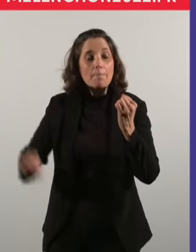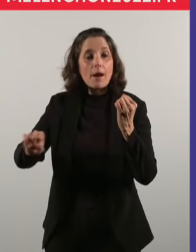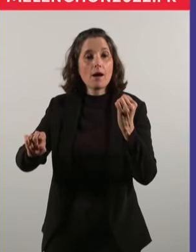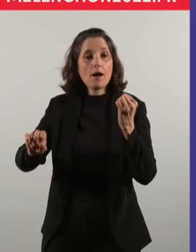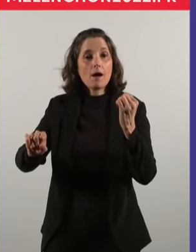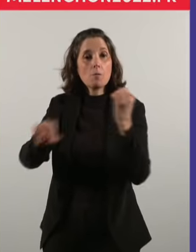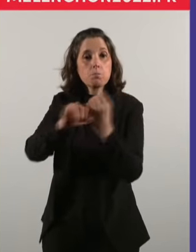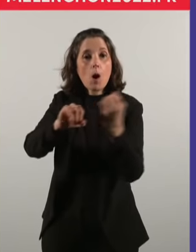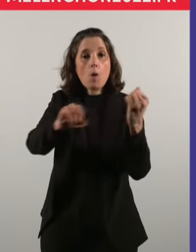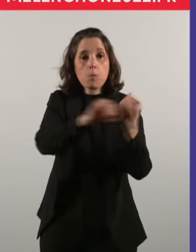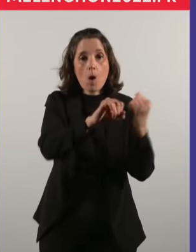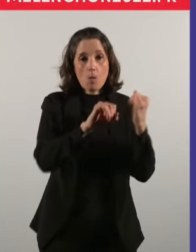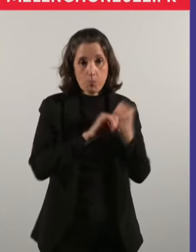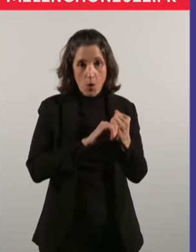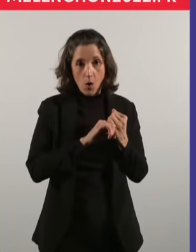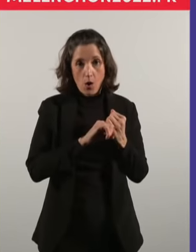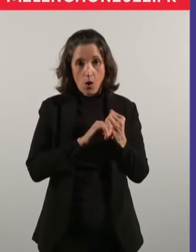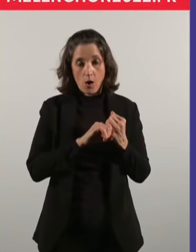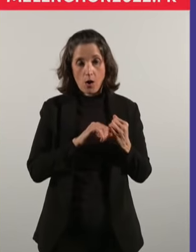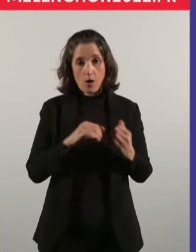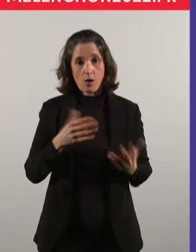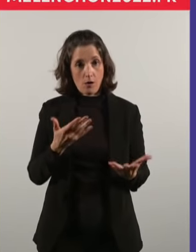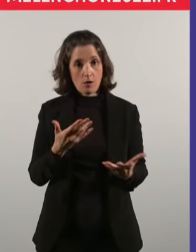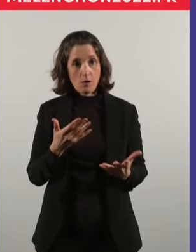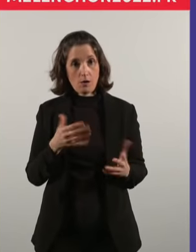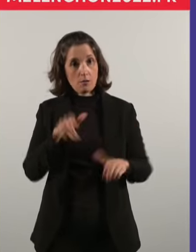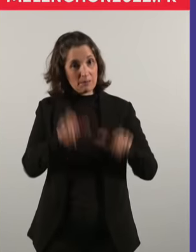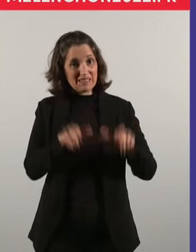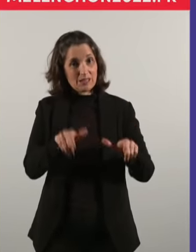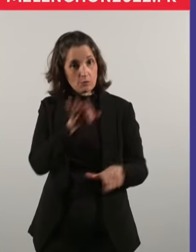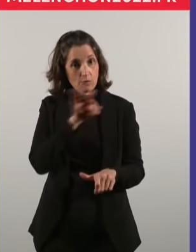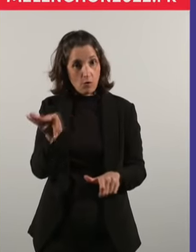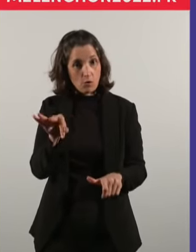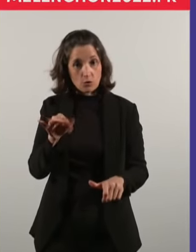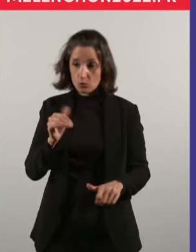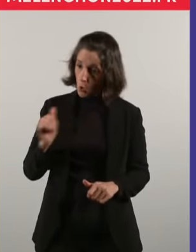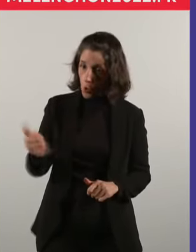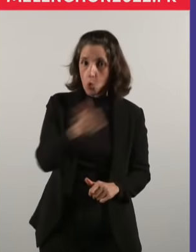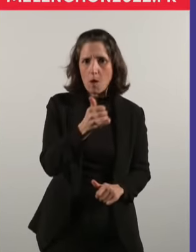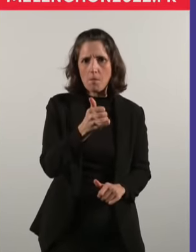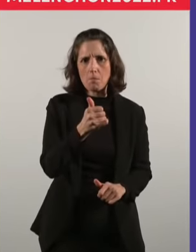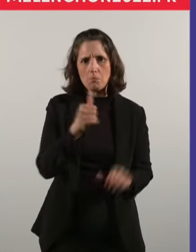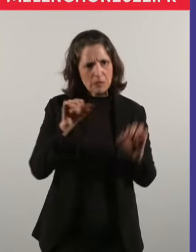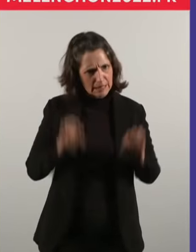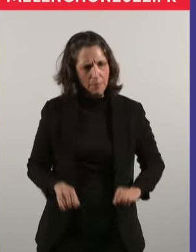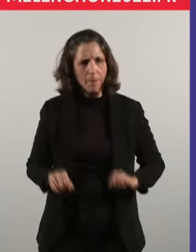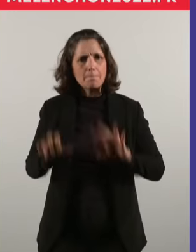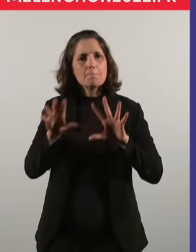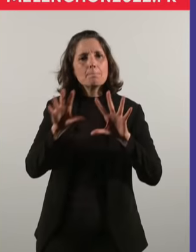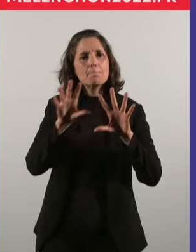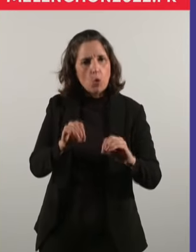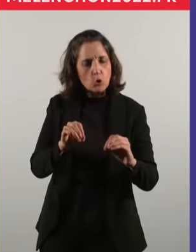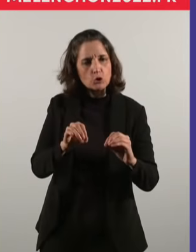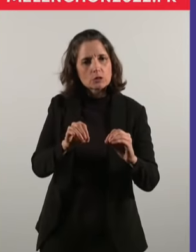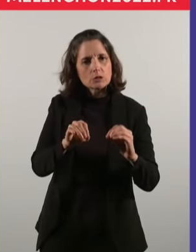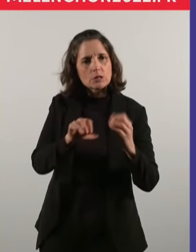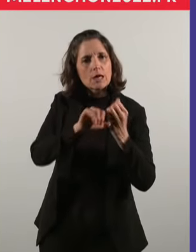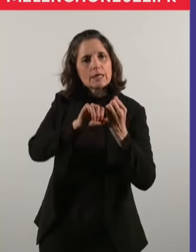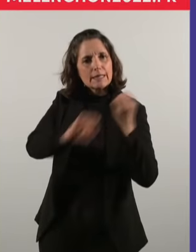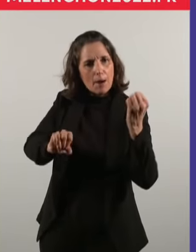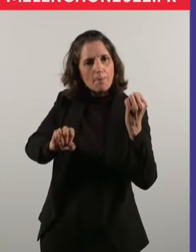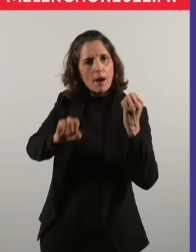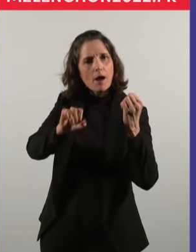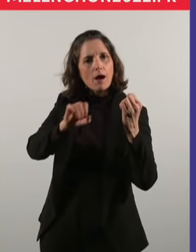absolument avoir les moyens de poser eux-mêmes les câbles chaque fois qu'il en est nécessaire. Et, si je suis élu,